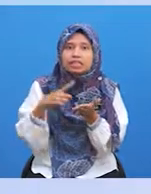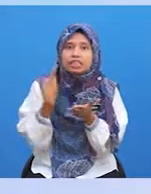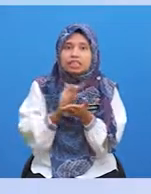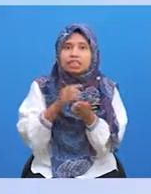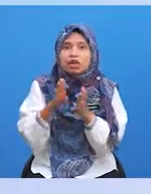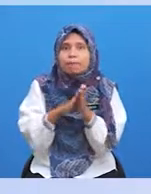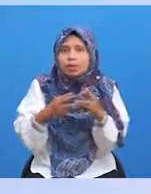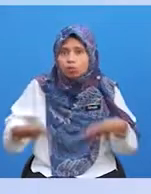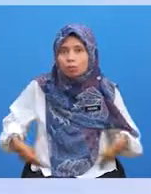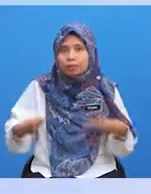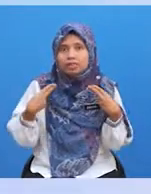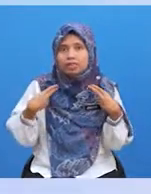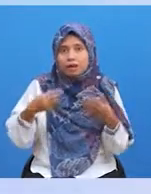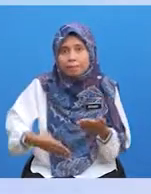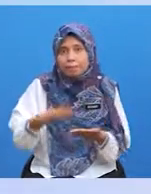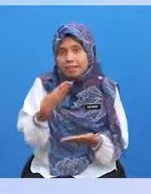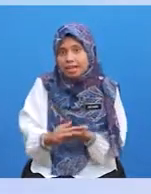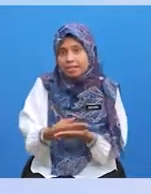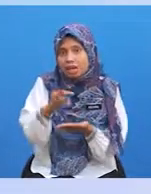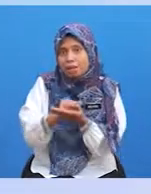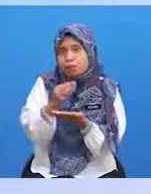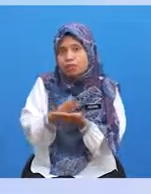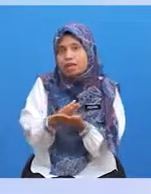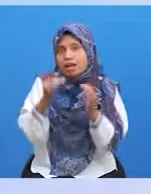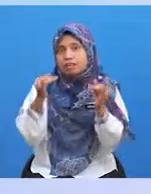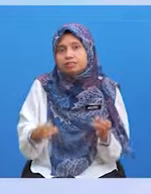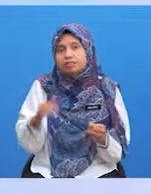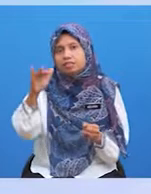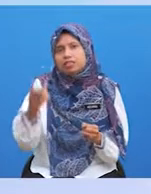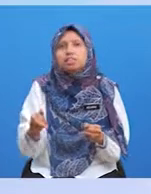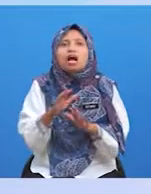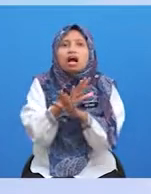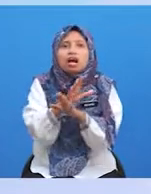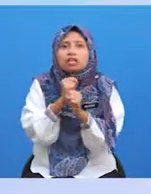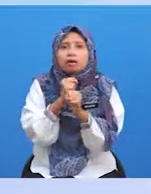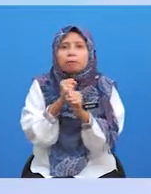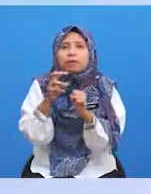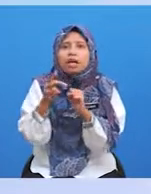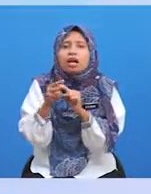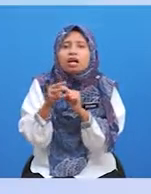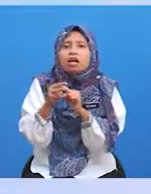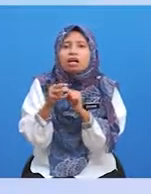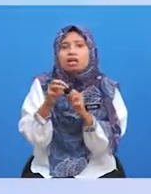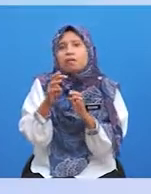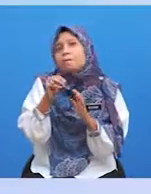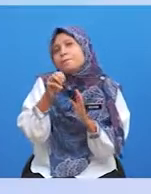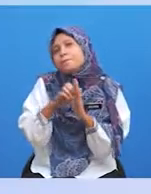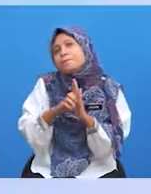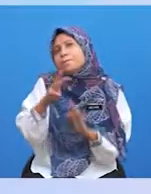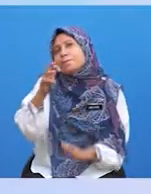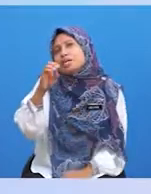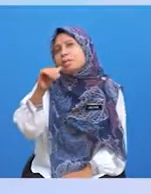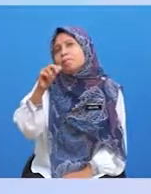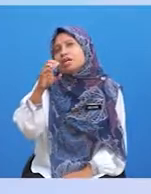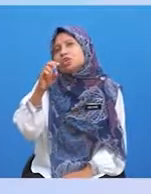kita berupaya melahirkan modal insan yang dapat memacu